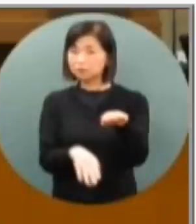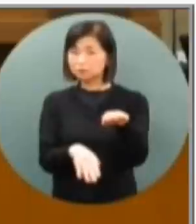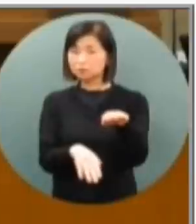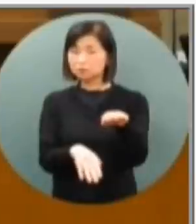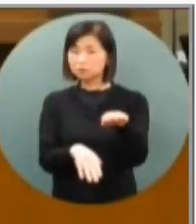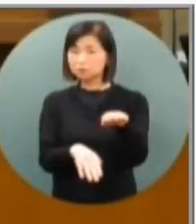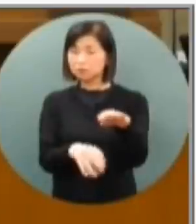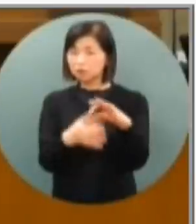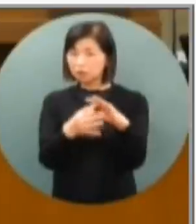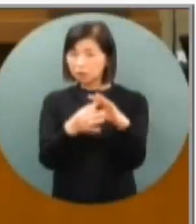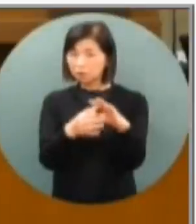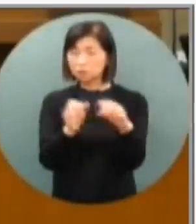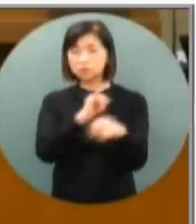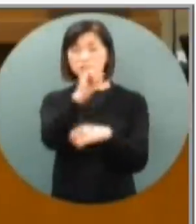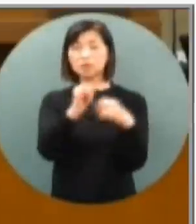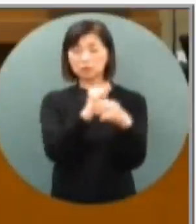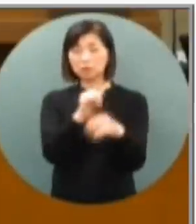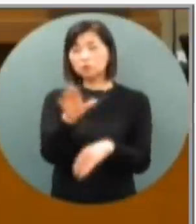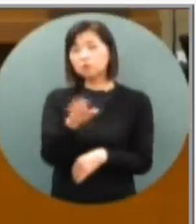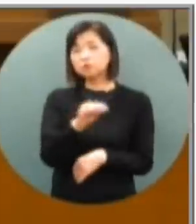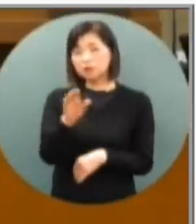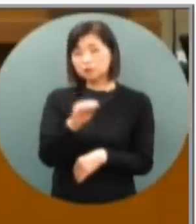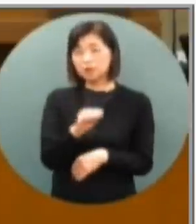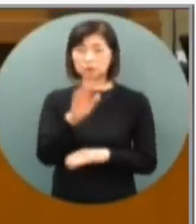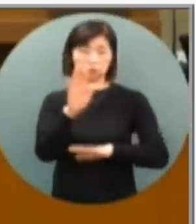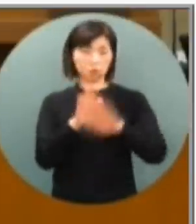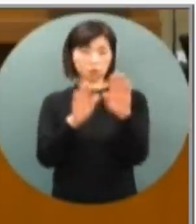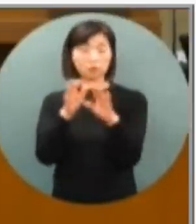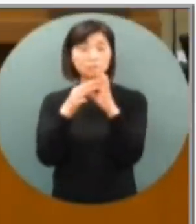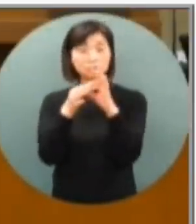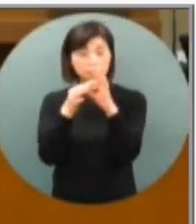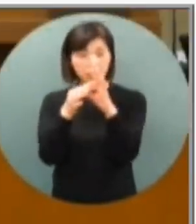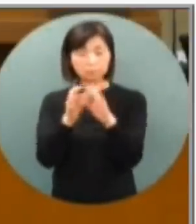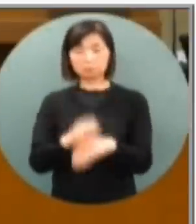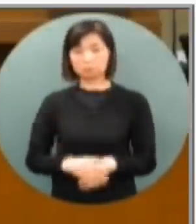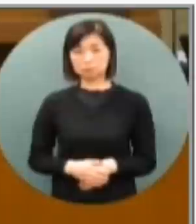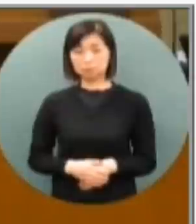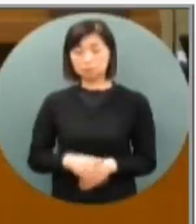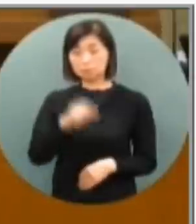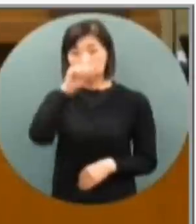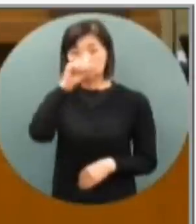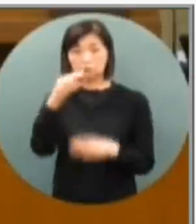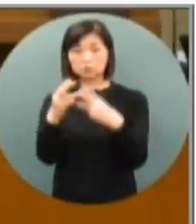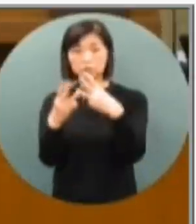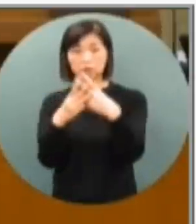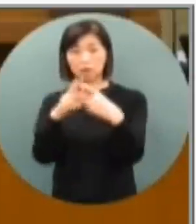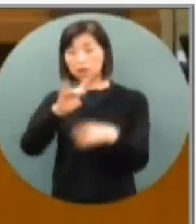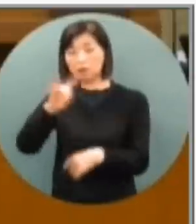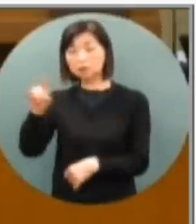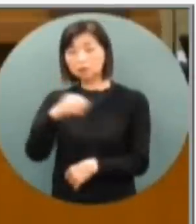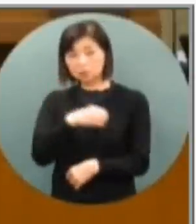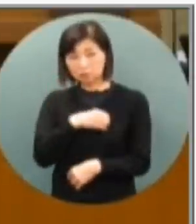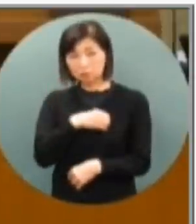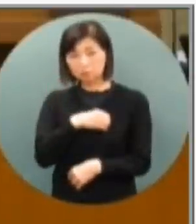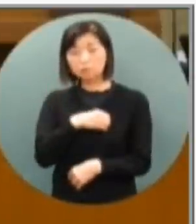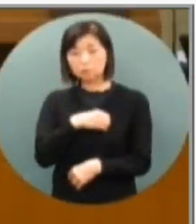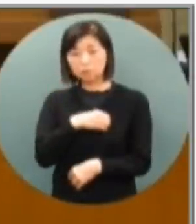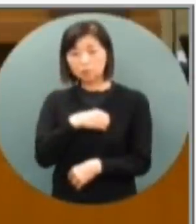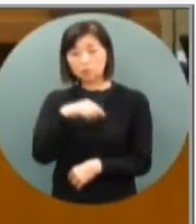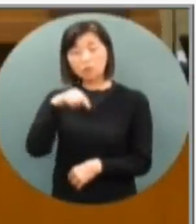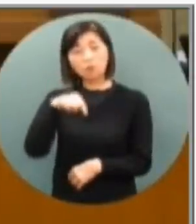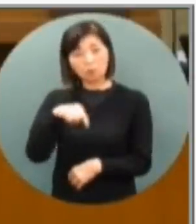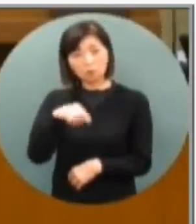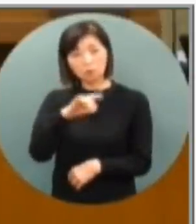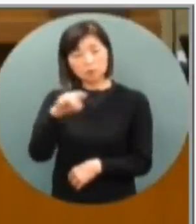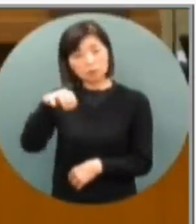ットにおける事象についてでございます。これについては吉田議員も議場の中でも取り上げてくださっており